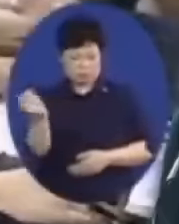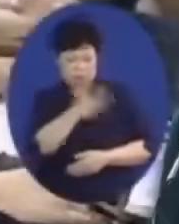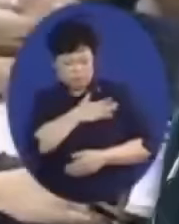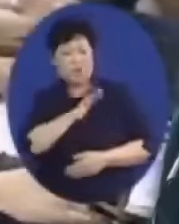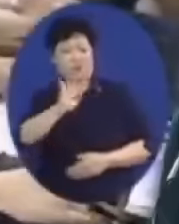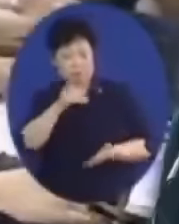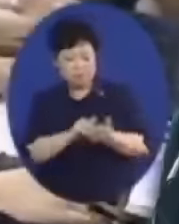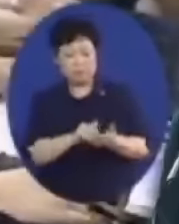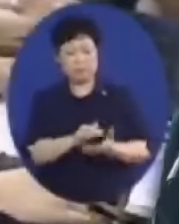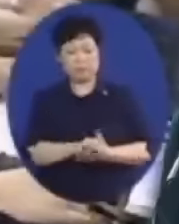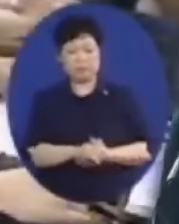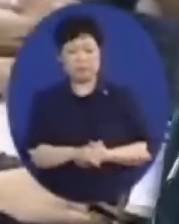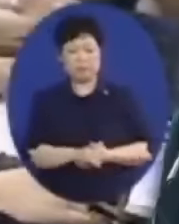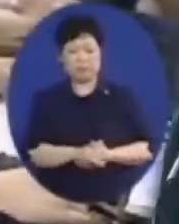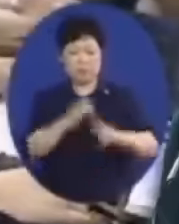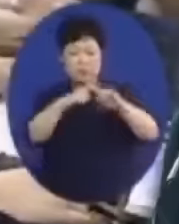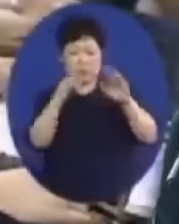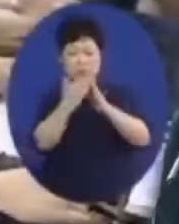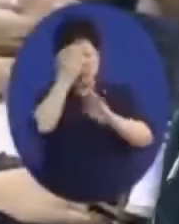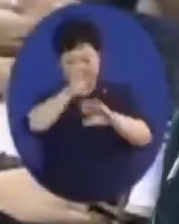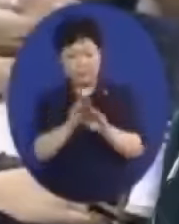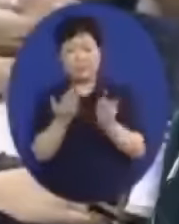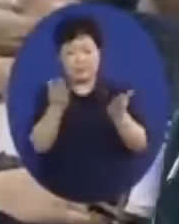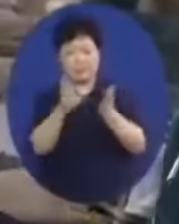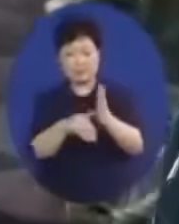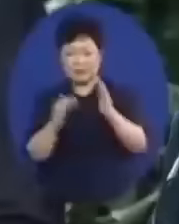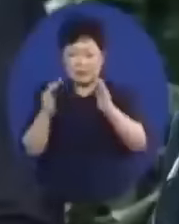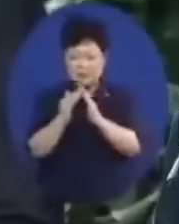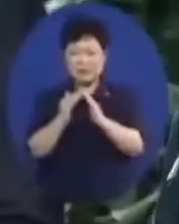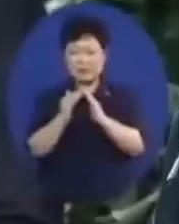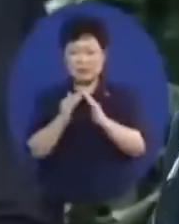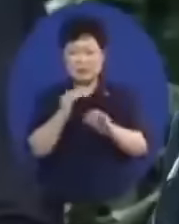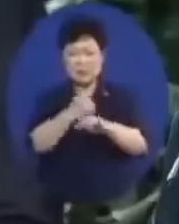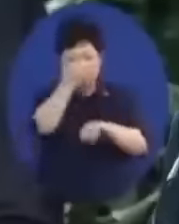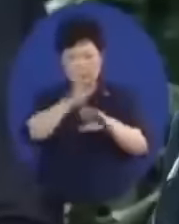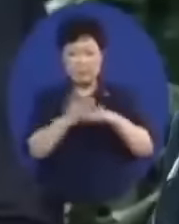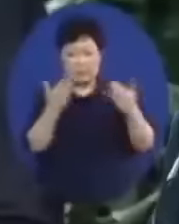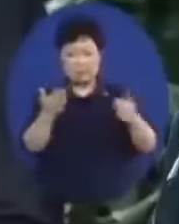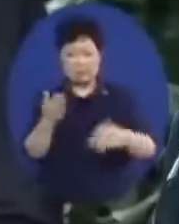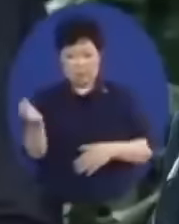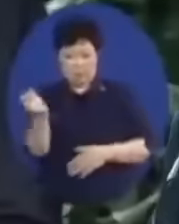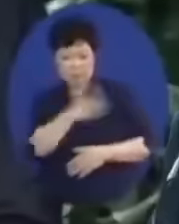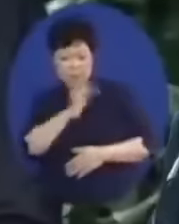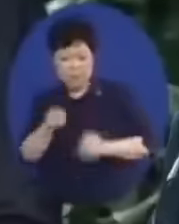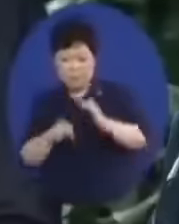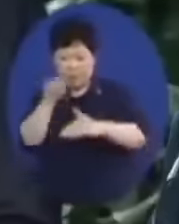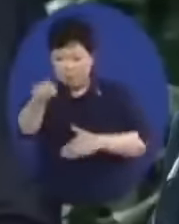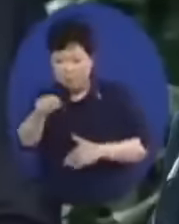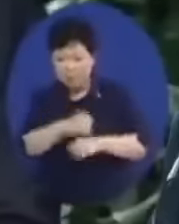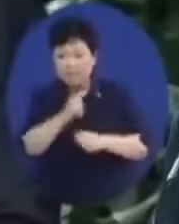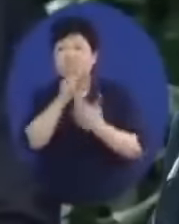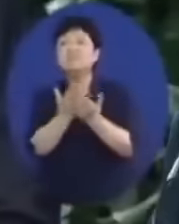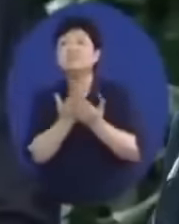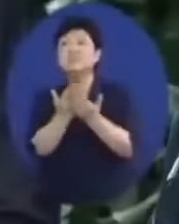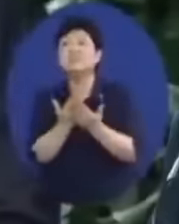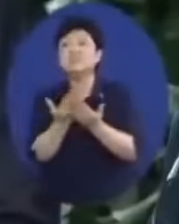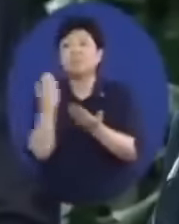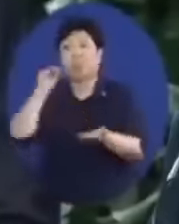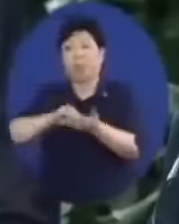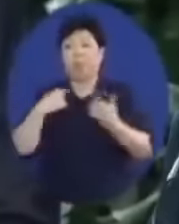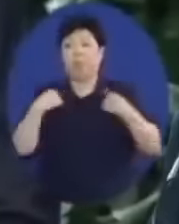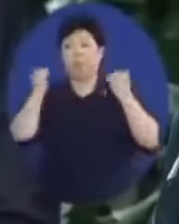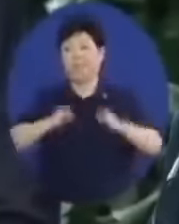되었습니다. 교회에서 예배드릴 때나 집에서 감사하고 예배드릴 때는 거부가 되는데 밖에 나갈 때는 거지 옷을 입고 나가는